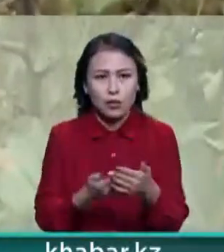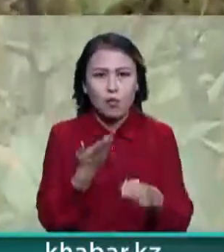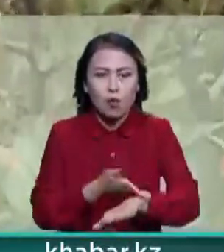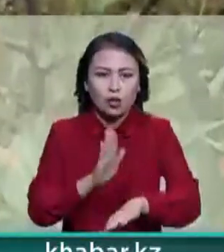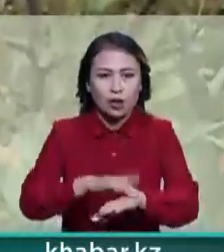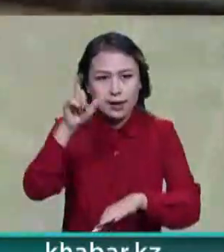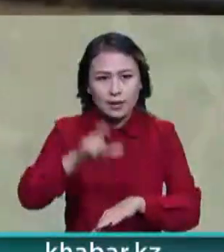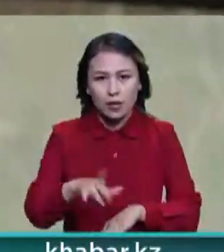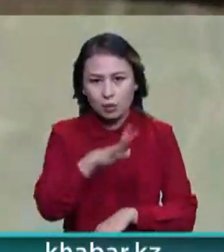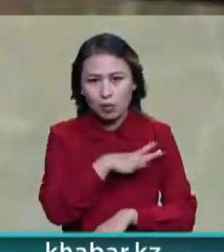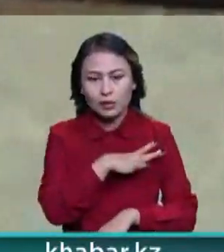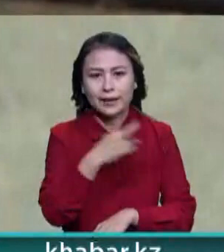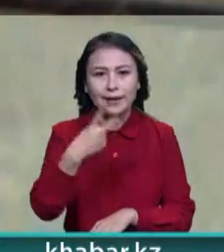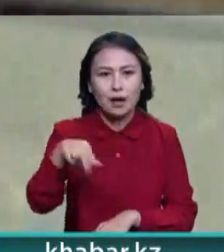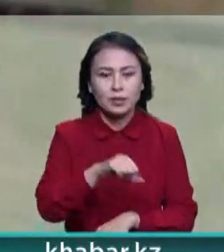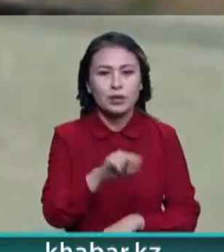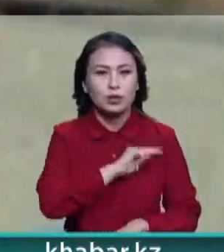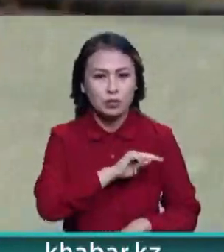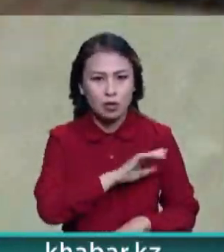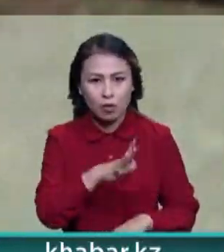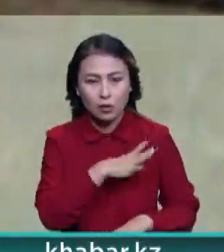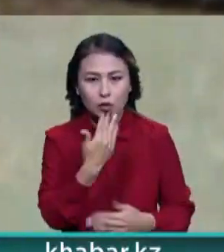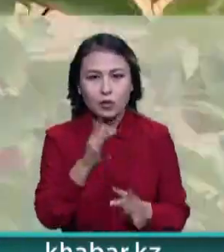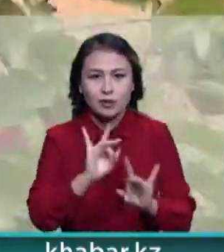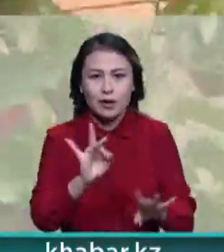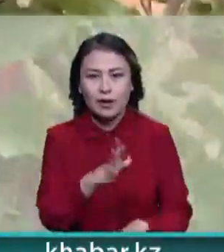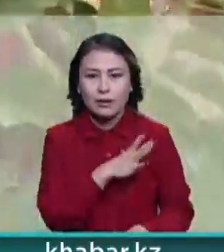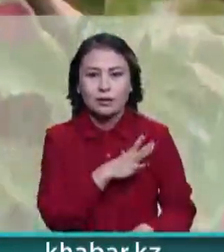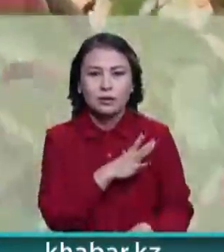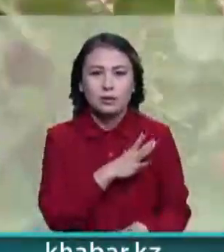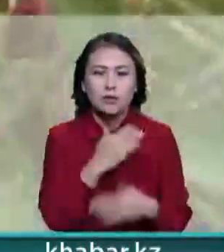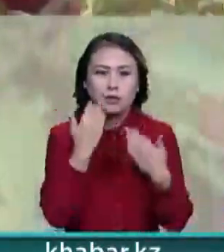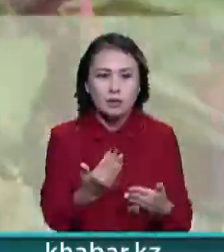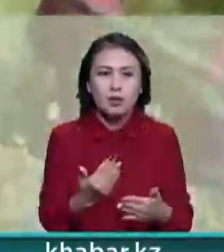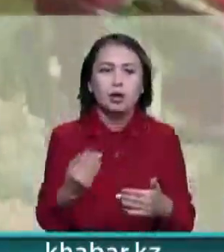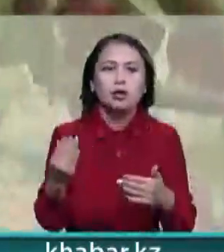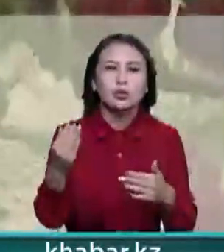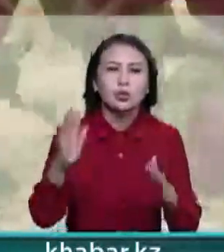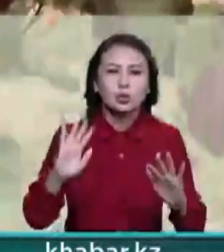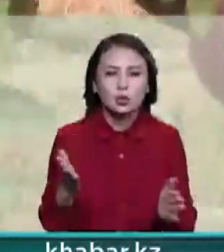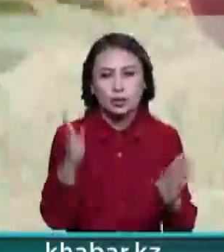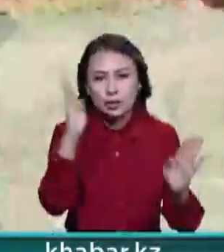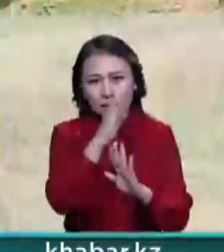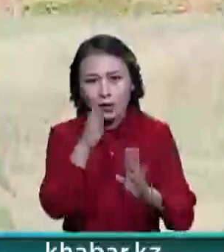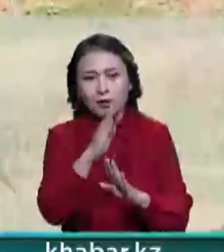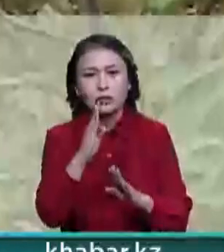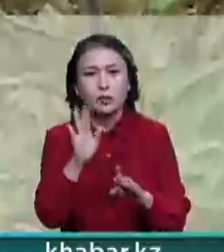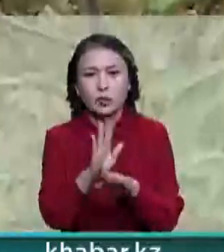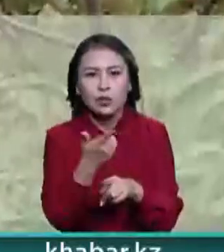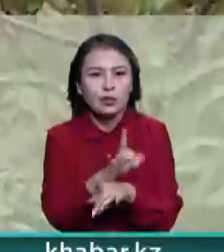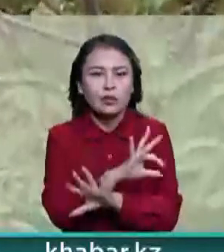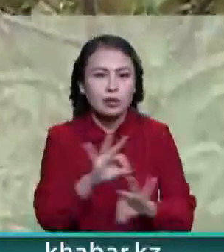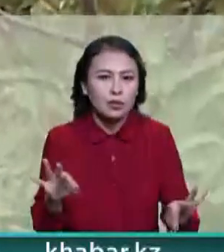Польшаның азаматы болды, 2 апта жүрді. Сонда сол кісі айтты, сіздердің жер жағдайларыңыз, табиғи жағдайларыңыз өте